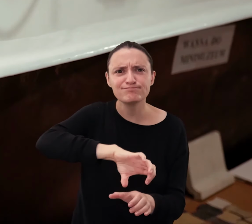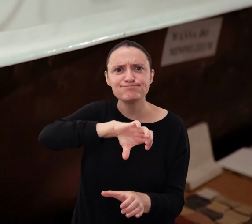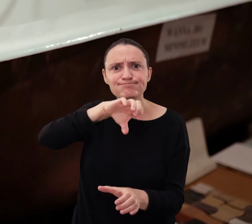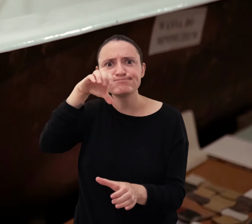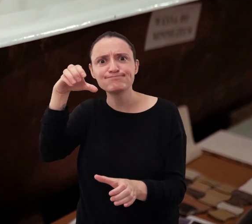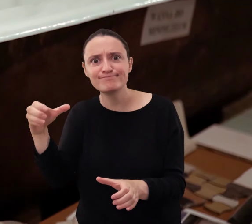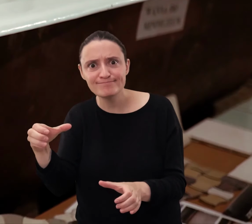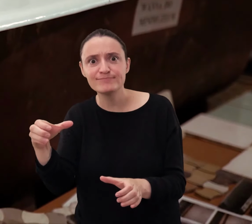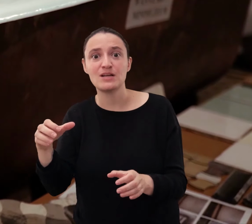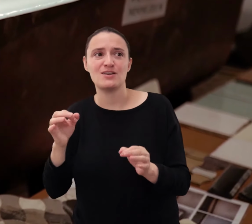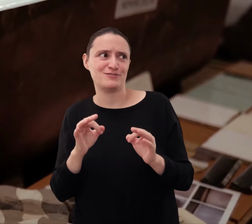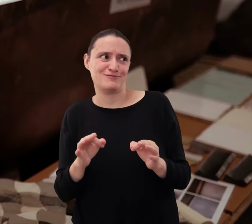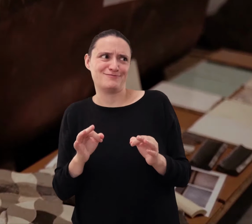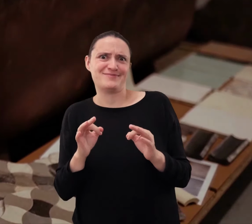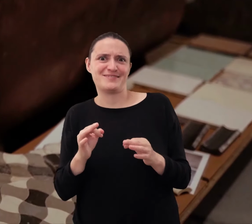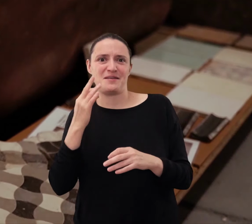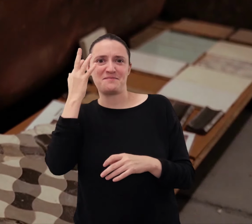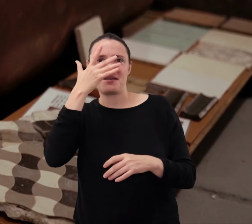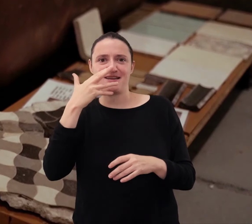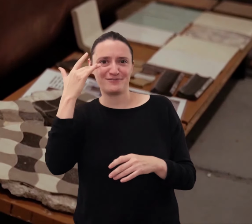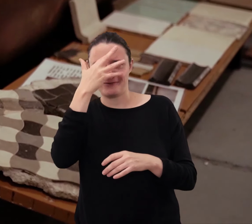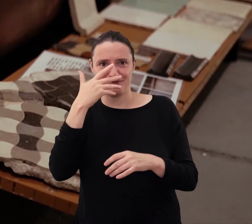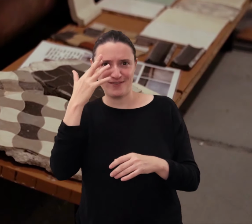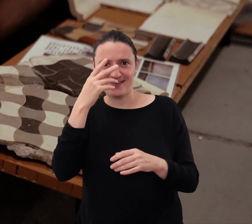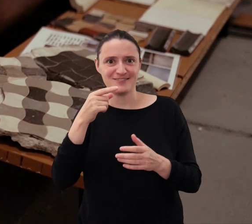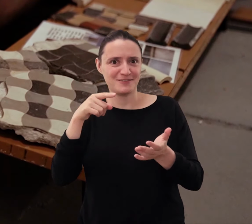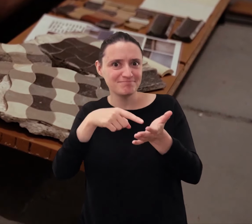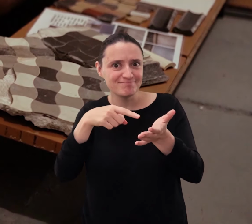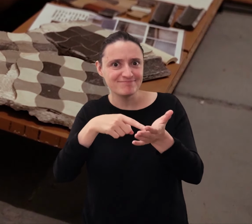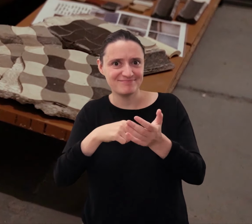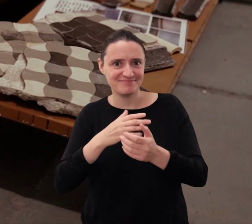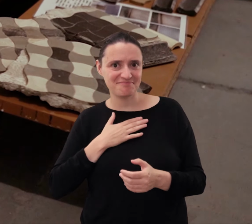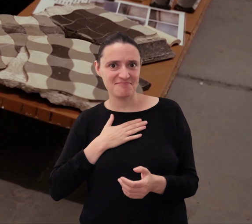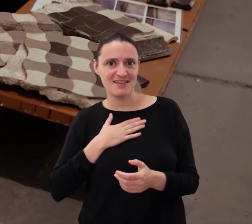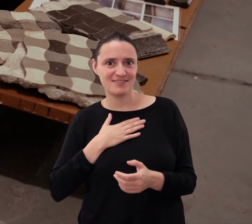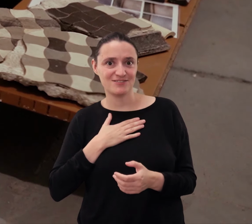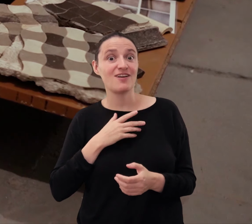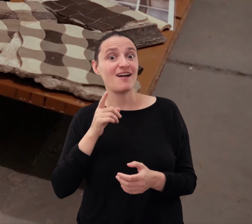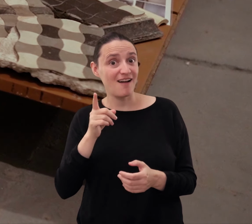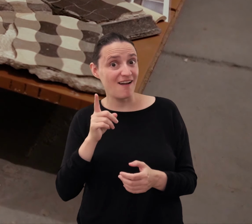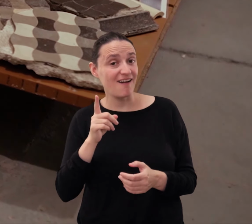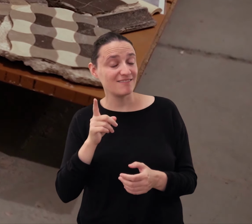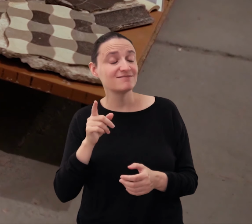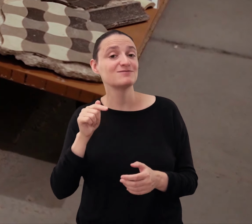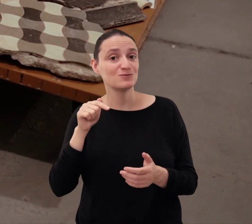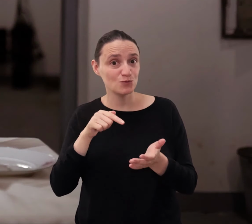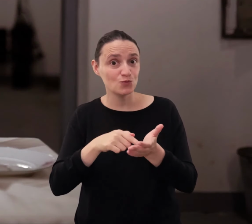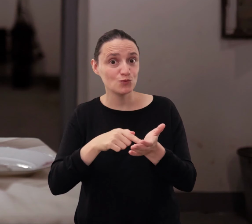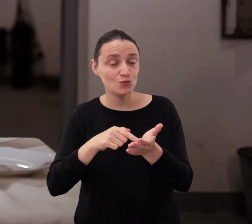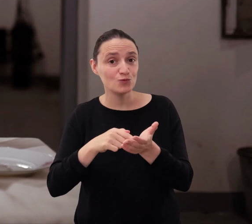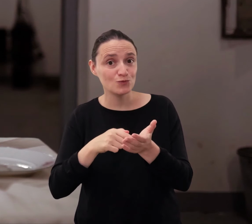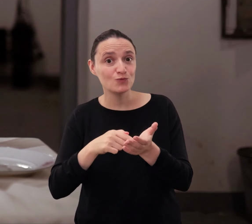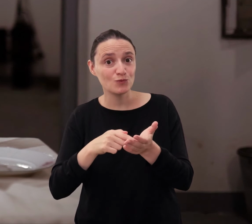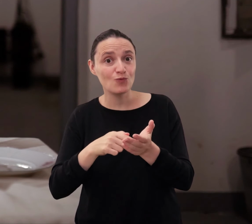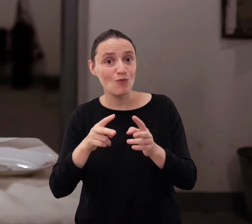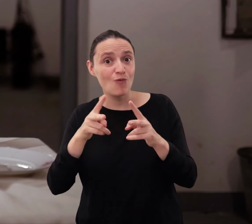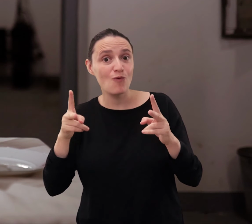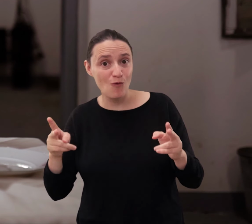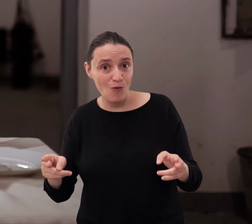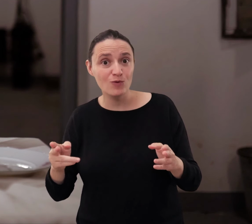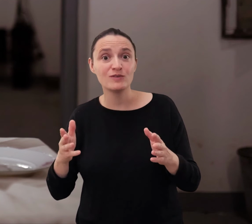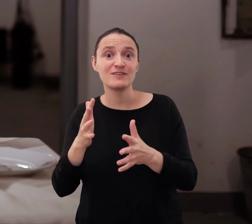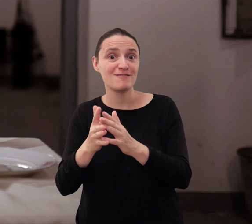posadzki. Dzisiaj to jest po prostu szczyt marzeń, żeby coś takiego mieć, a to wszystko